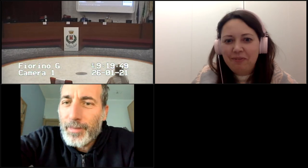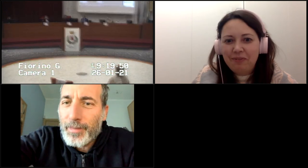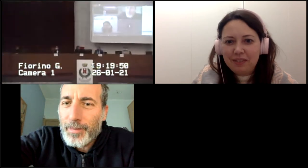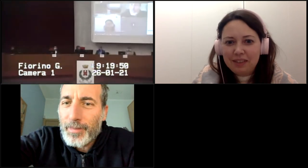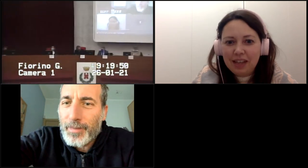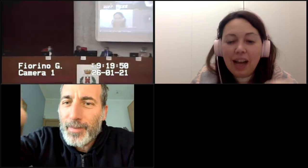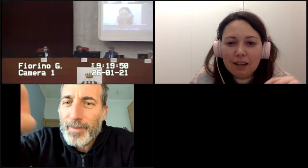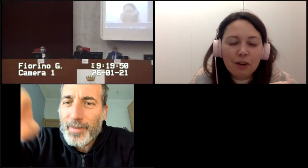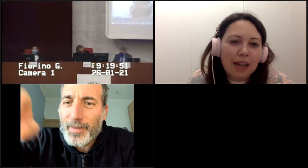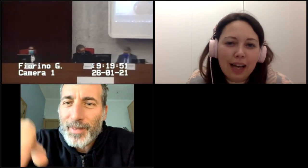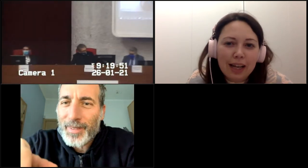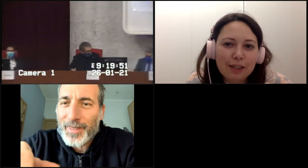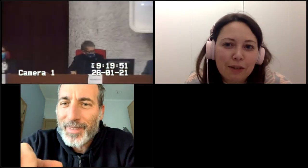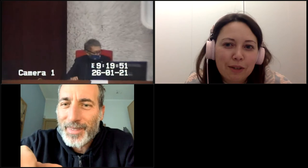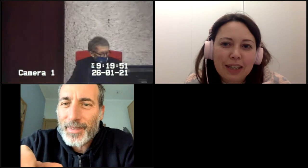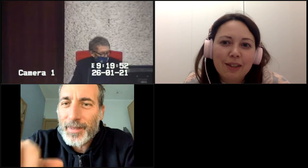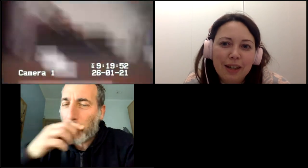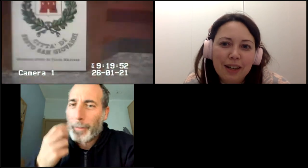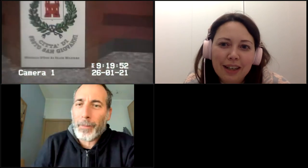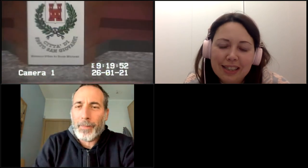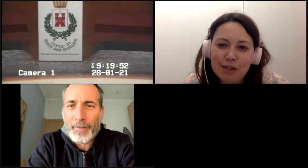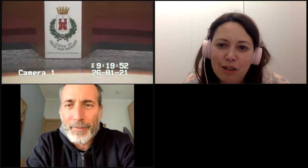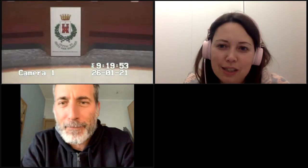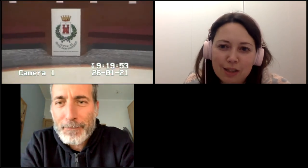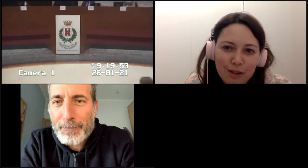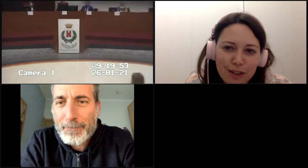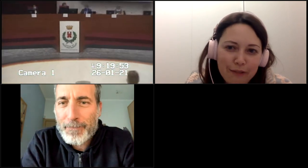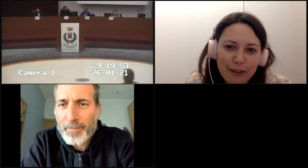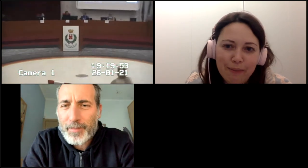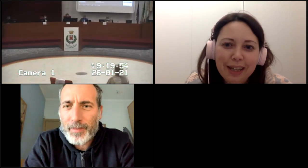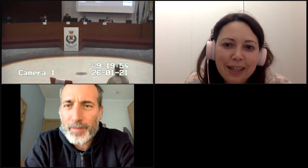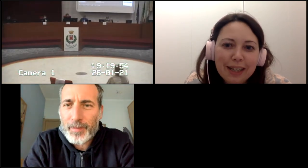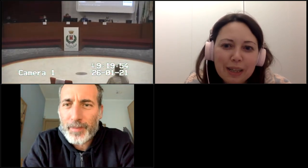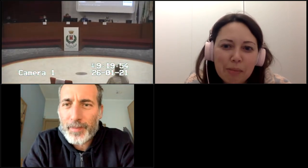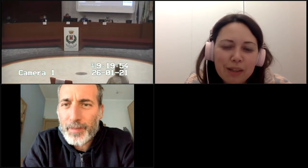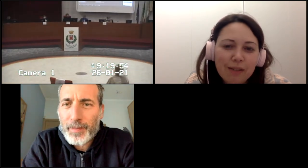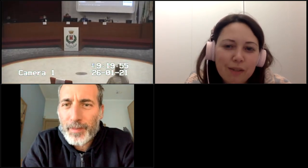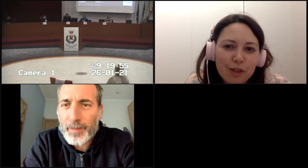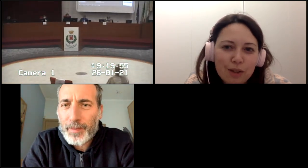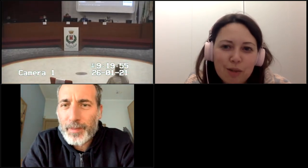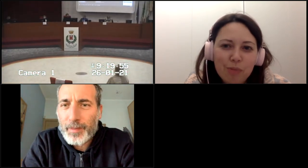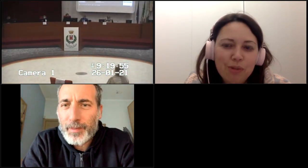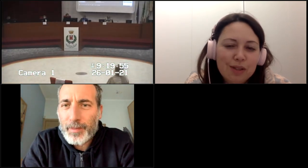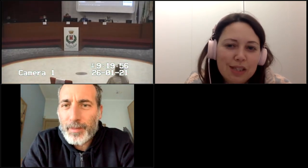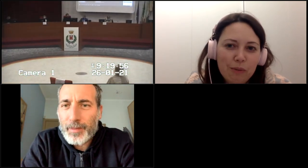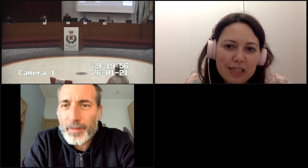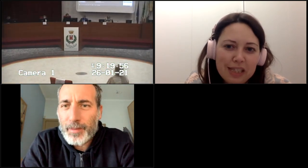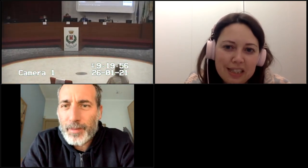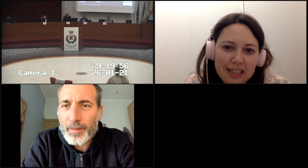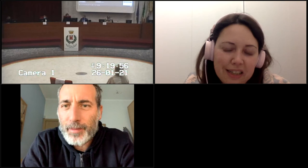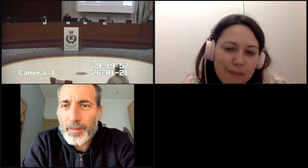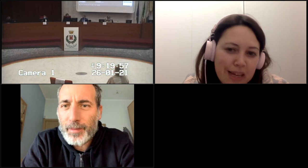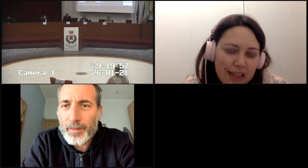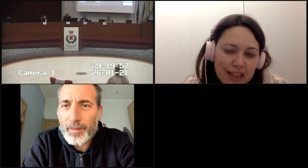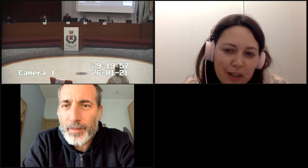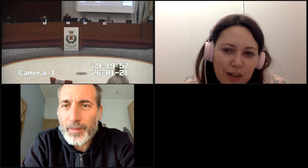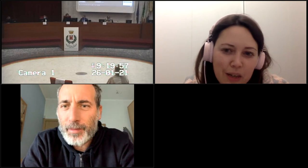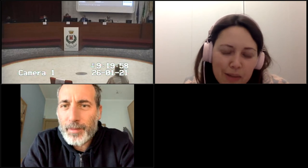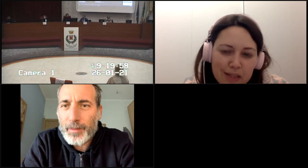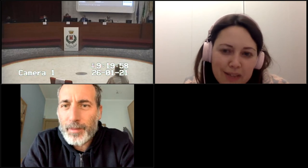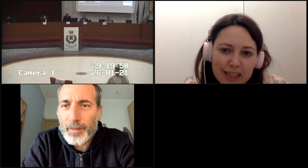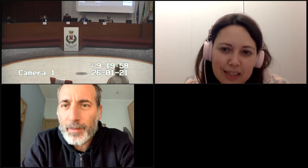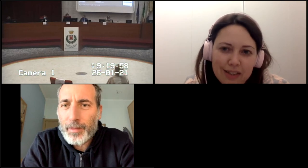lo stiamo sentendo, prego. Ah, ok, no, stavo chiedendo all'assessore Lanzoni di farmi da portavoce. A questo punto, se non mi sentite, vabbè,